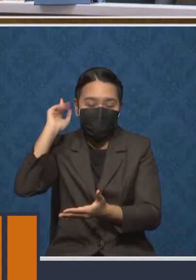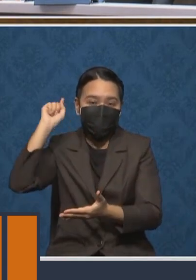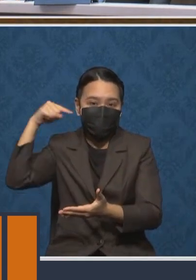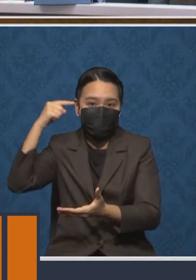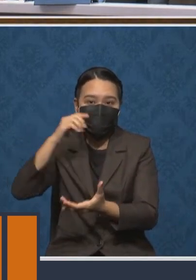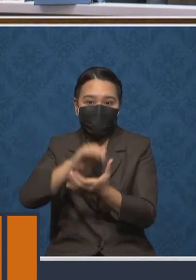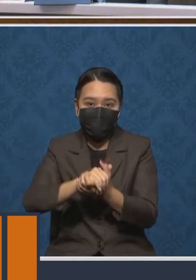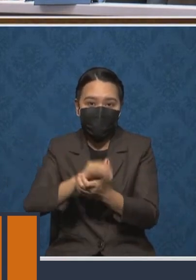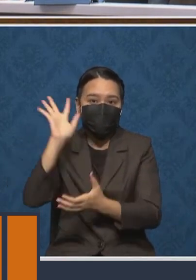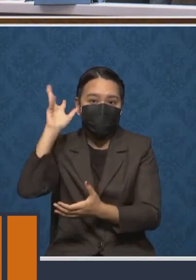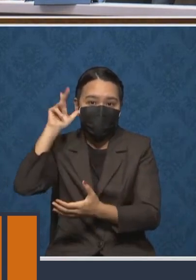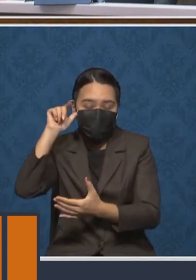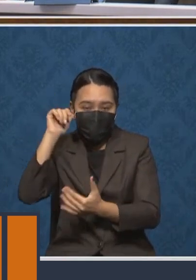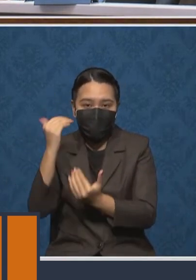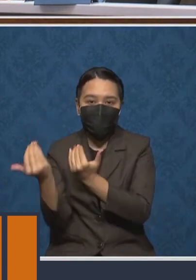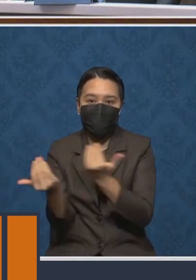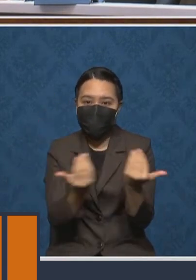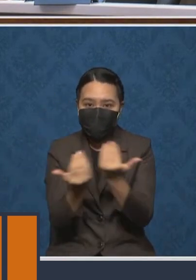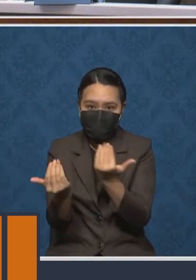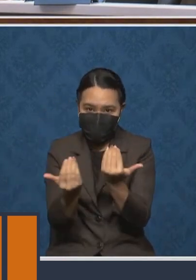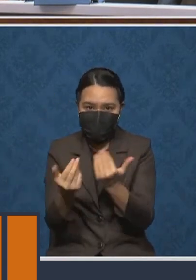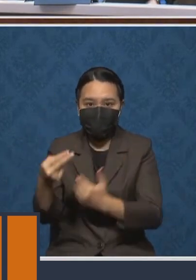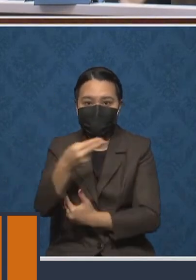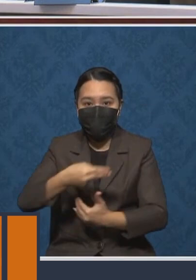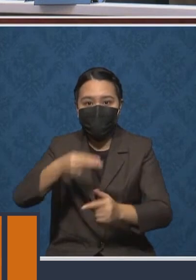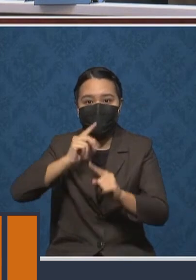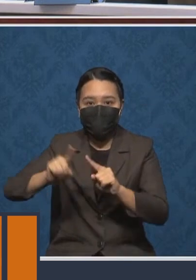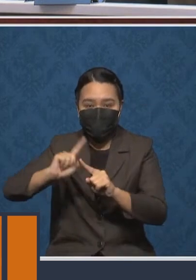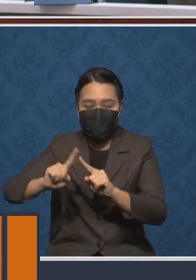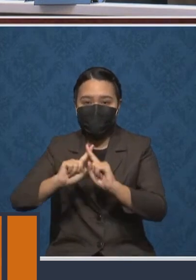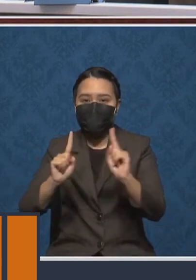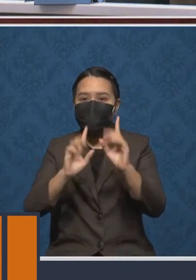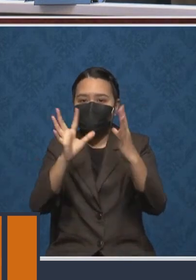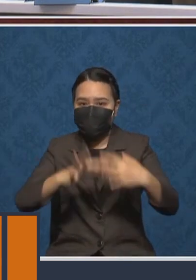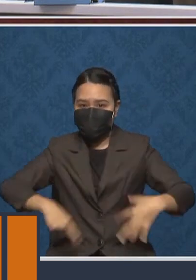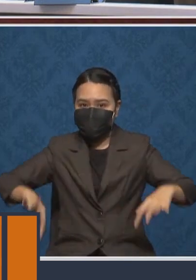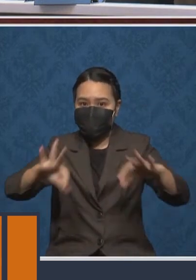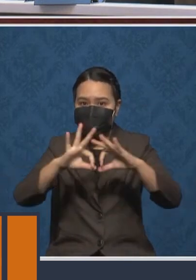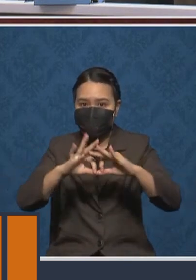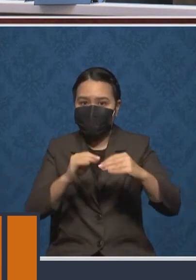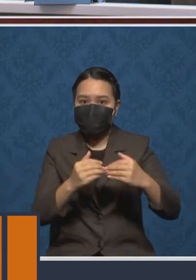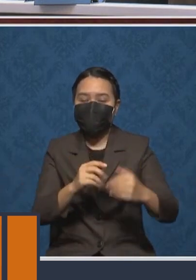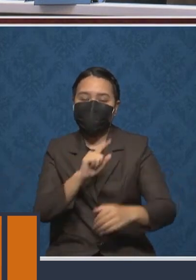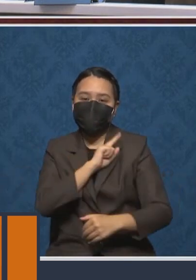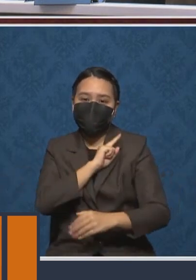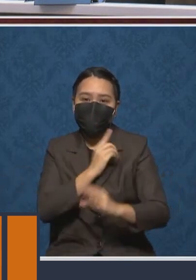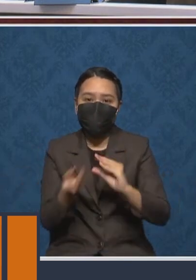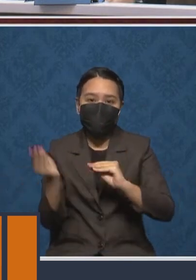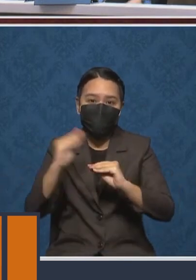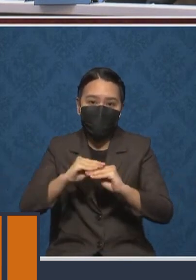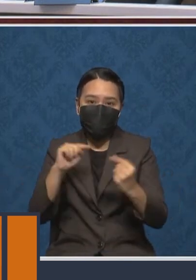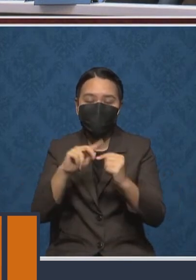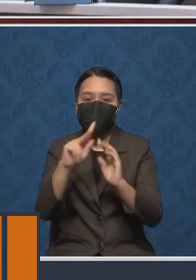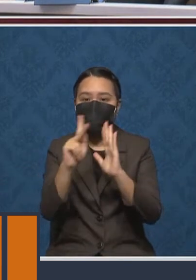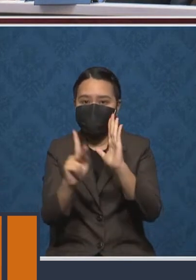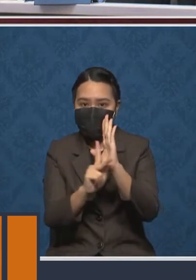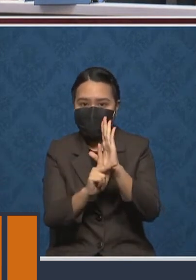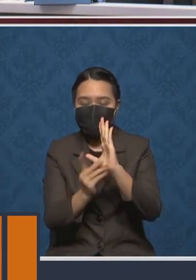ผู้สืบสันดานและบุคคลอื่นๆอีกนะครับแต่สิ่งสำคัญคือภาระหน้าที่ที่เพิ่มเนี่ยมันมีการเพิ่มกฎหมายขอสไลด์